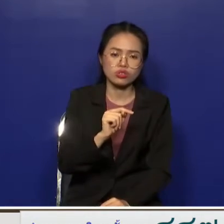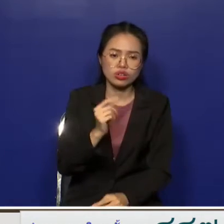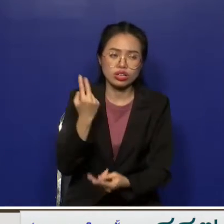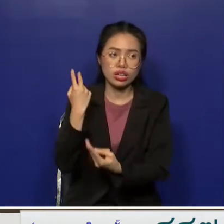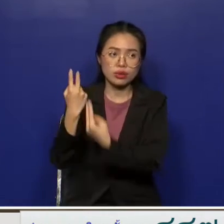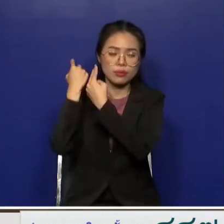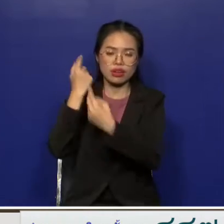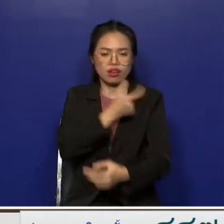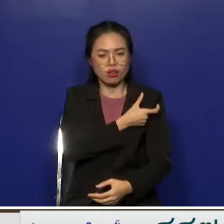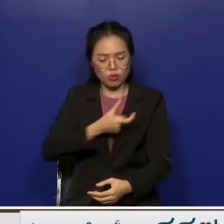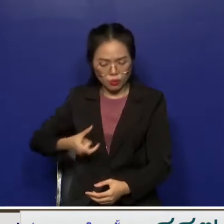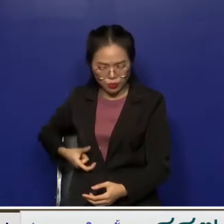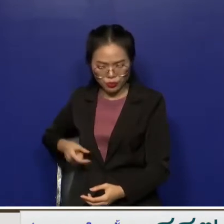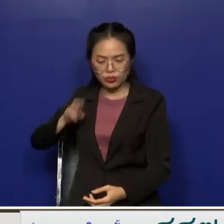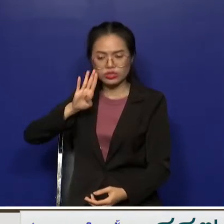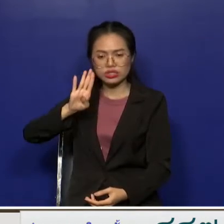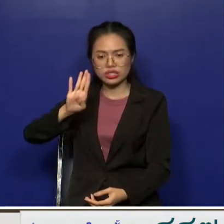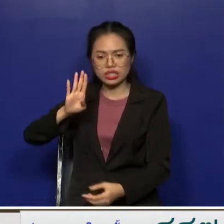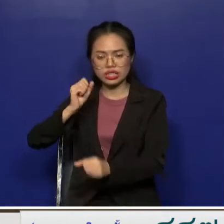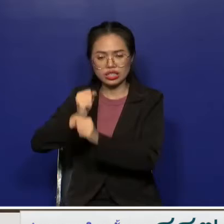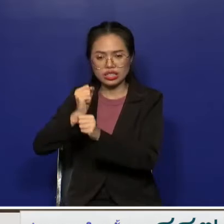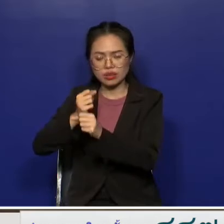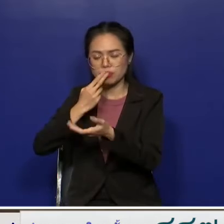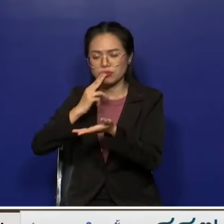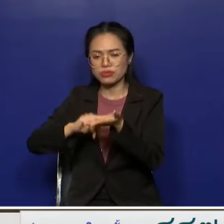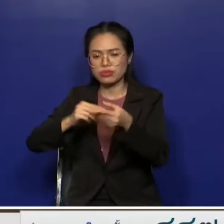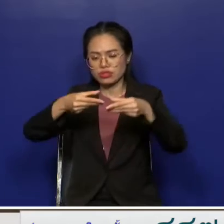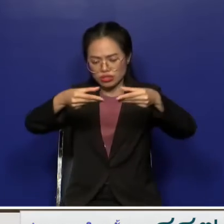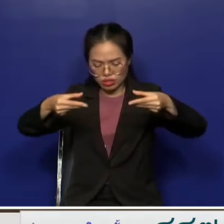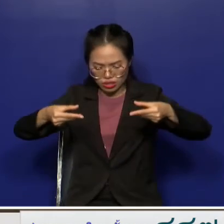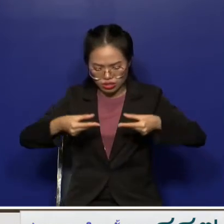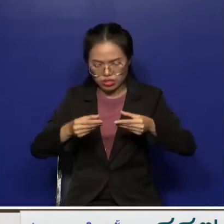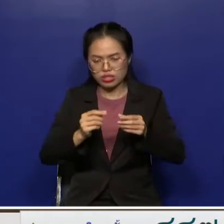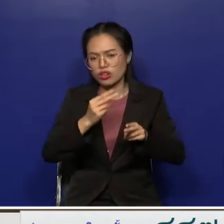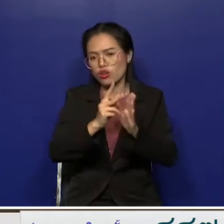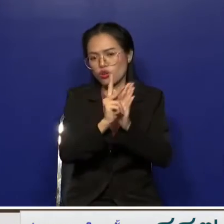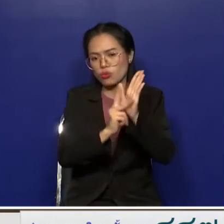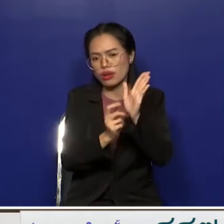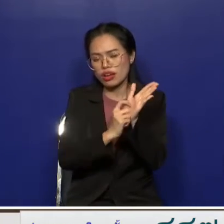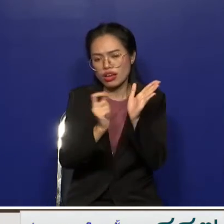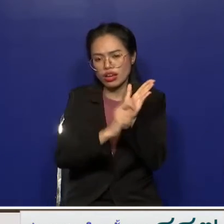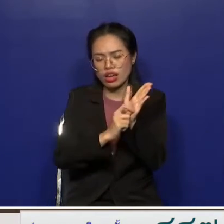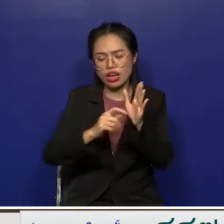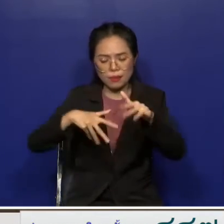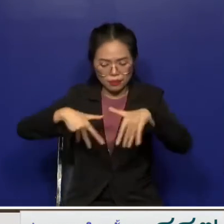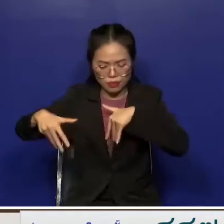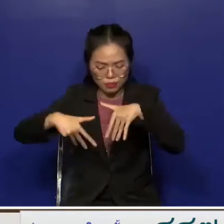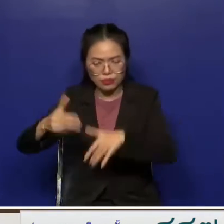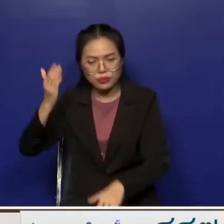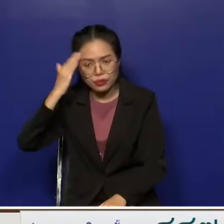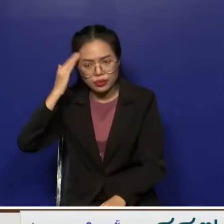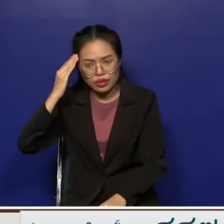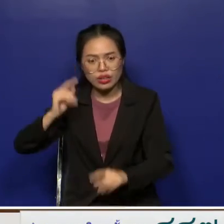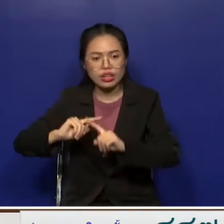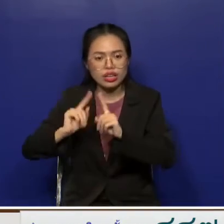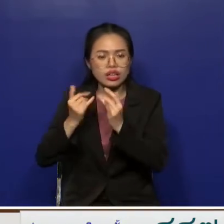ที่4โปรดพระราชทานเรื่องหนังสือราชกิจจานุเบกษาเพื่อให้ประชาชนได้ทราบครับและนี่เป็นเงื่อน